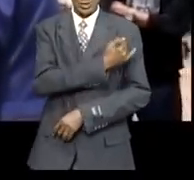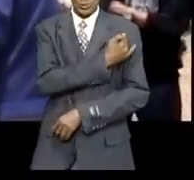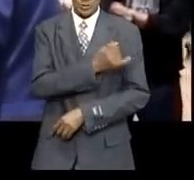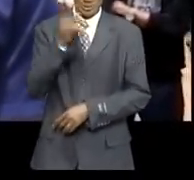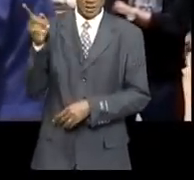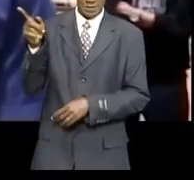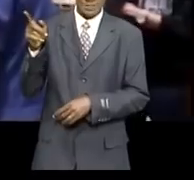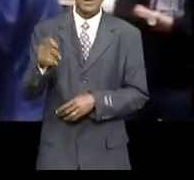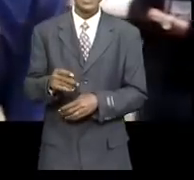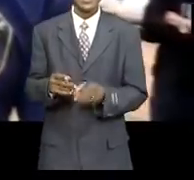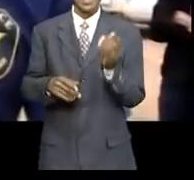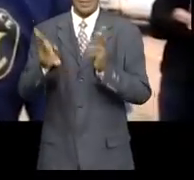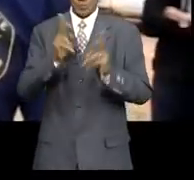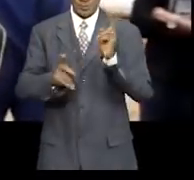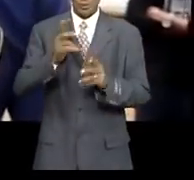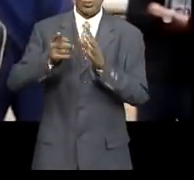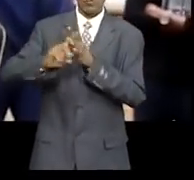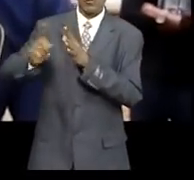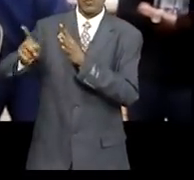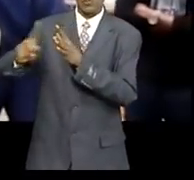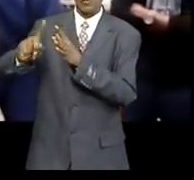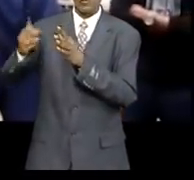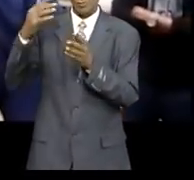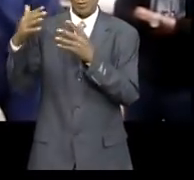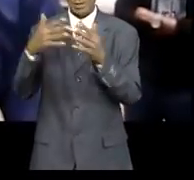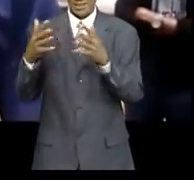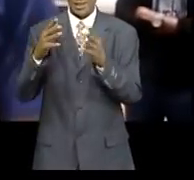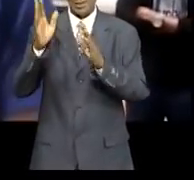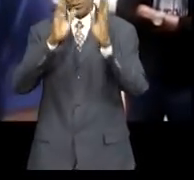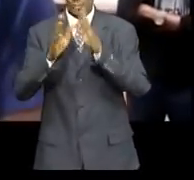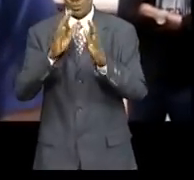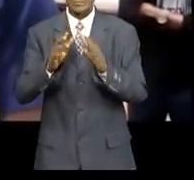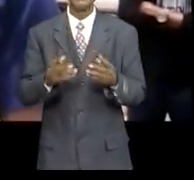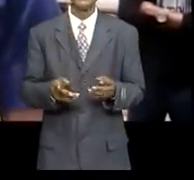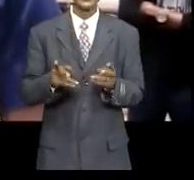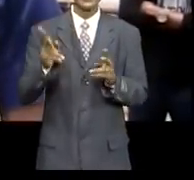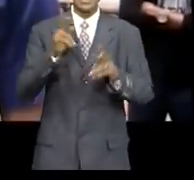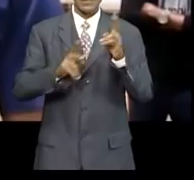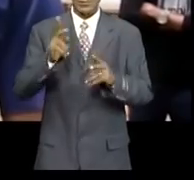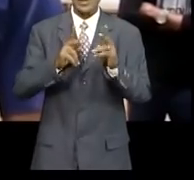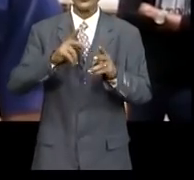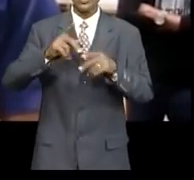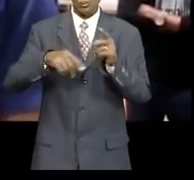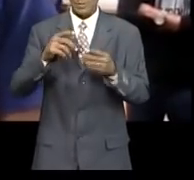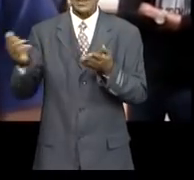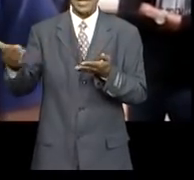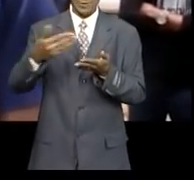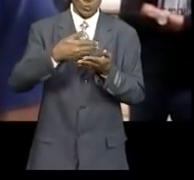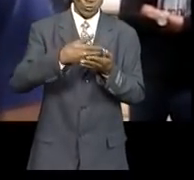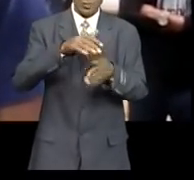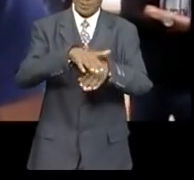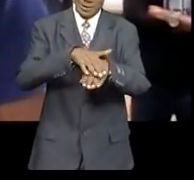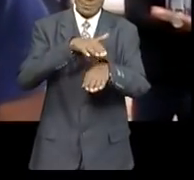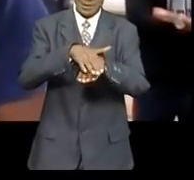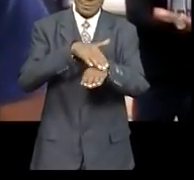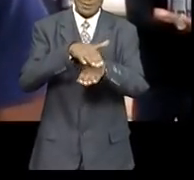nous nous avons joints à cette population pour pouvoir exercer cet exercice de Salongo et